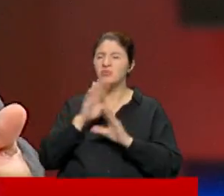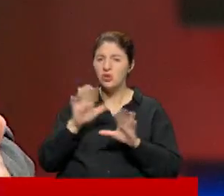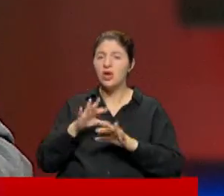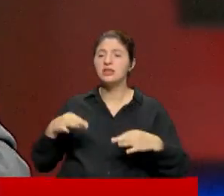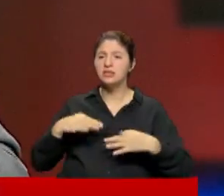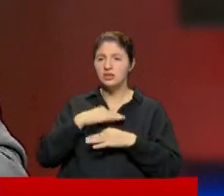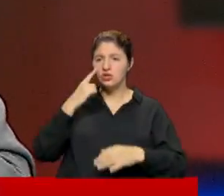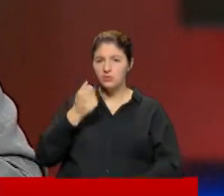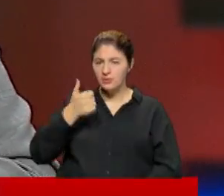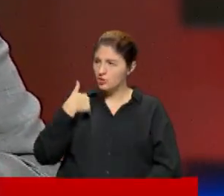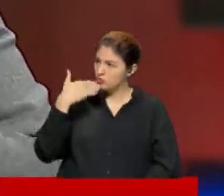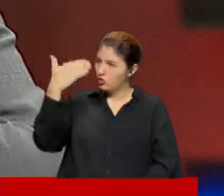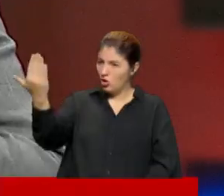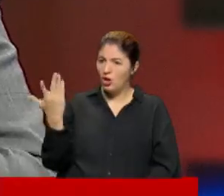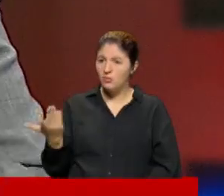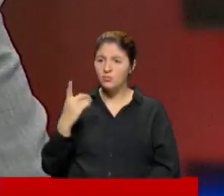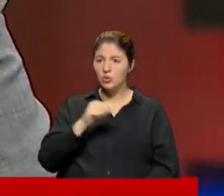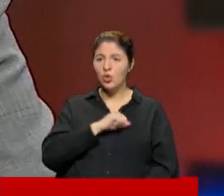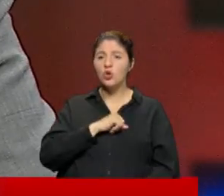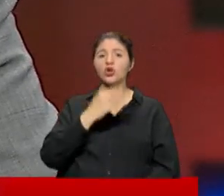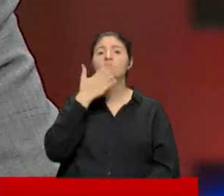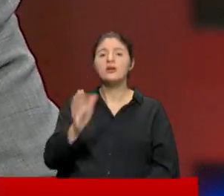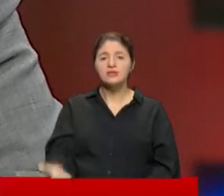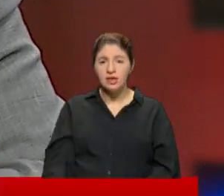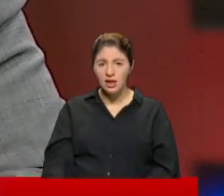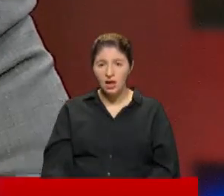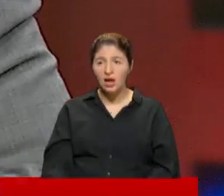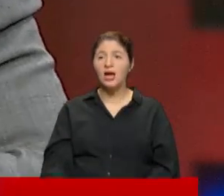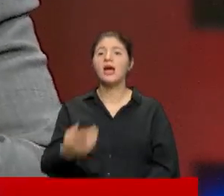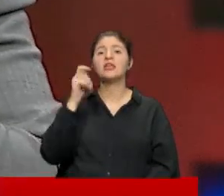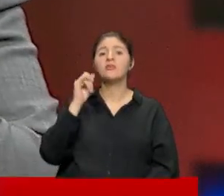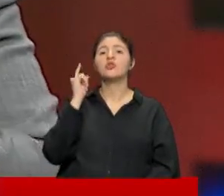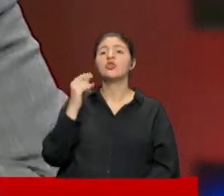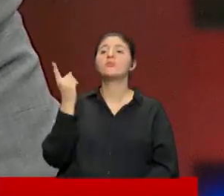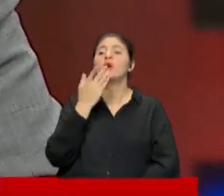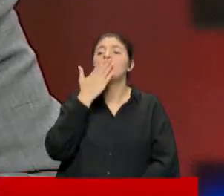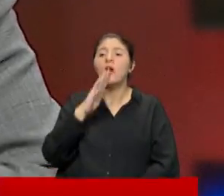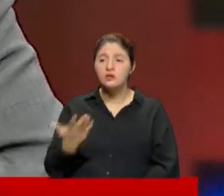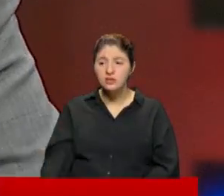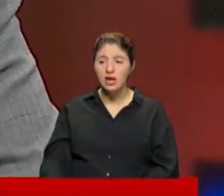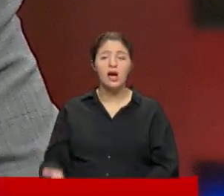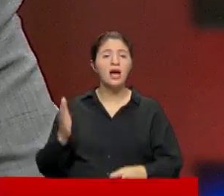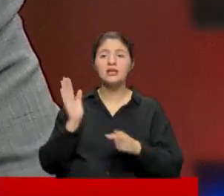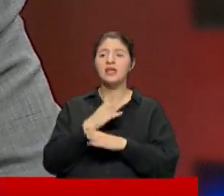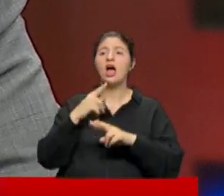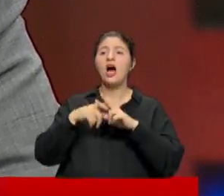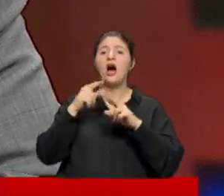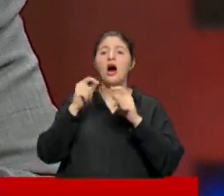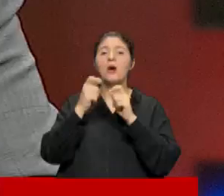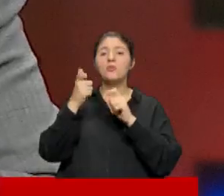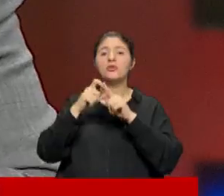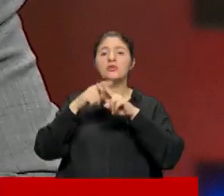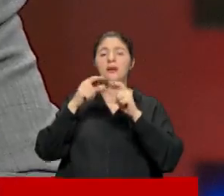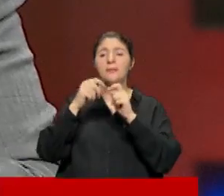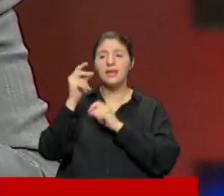Sayın cumhurbaşkanına da sesleniyorum Yah Bir korkun yoksa yaptığın kötü bir şey yoksa niye Abu Dhabi hükümetini